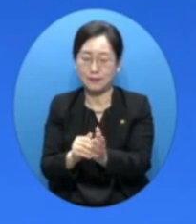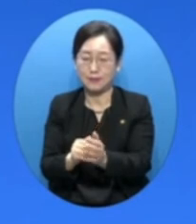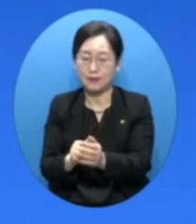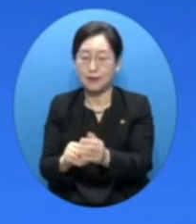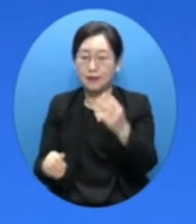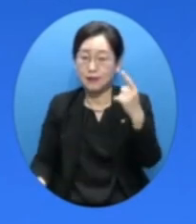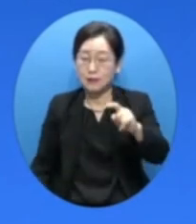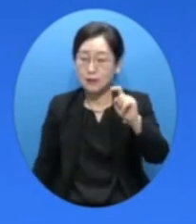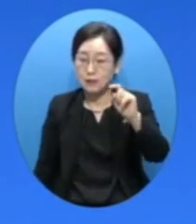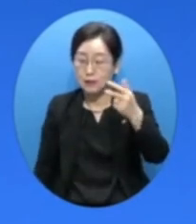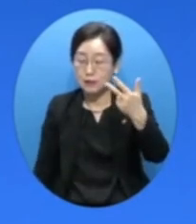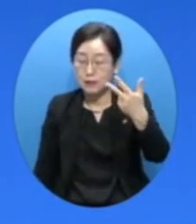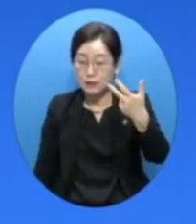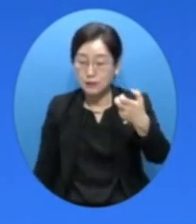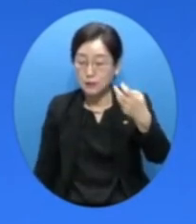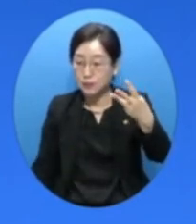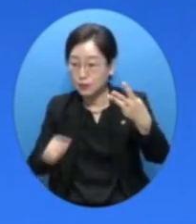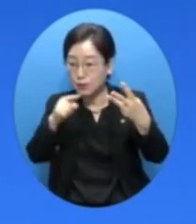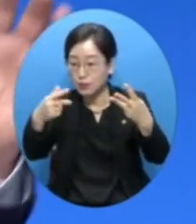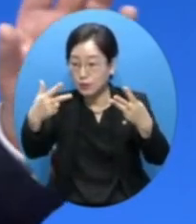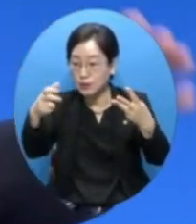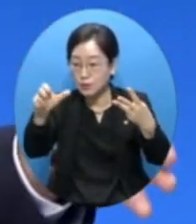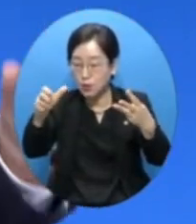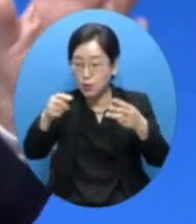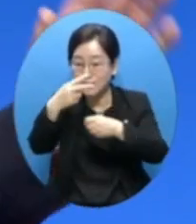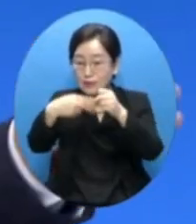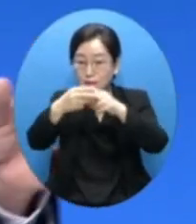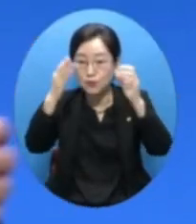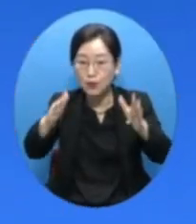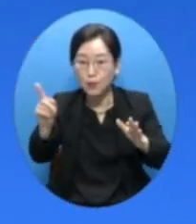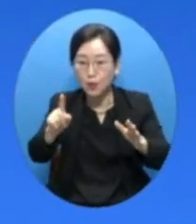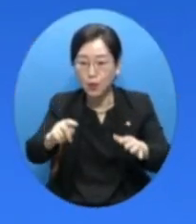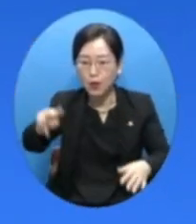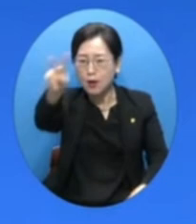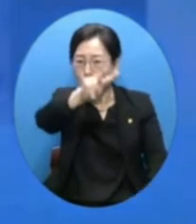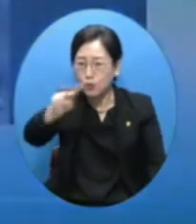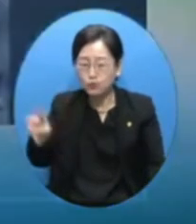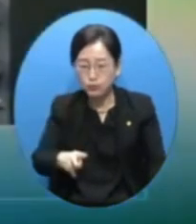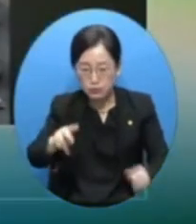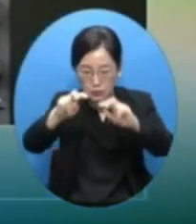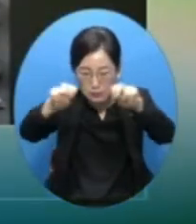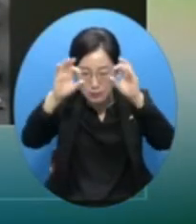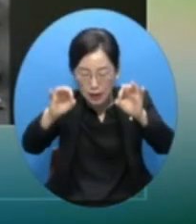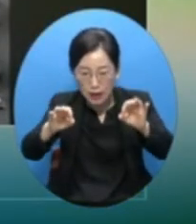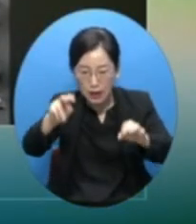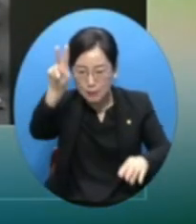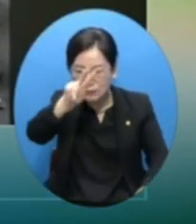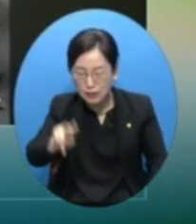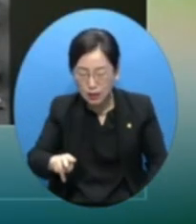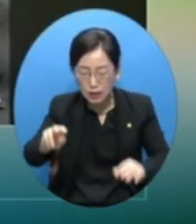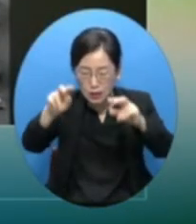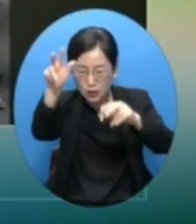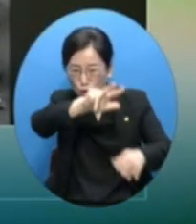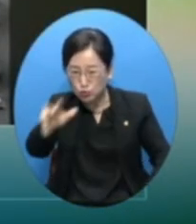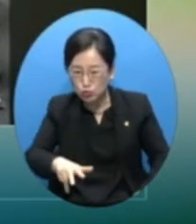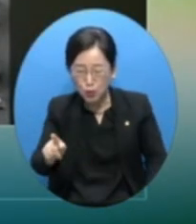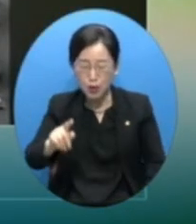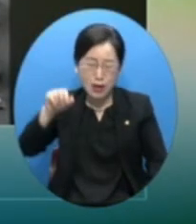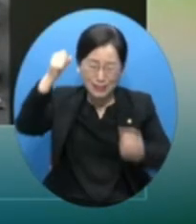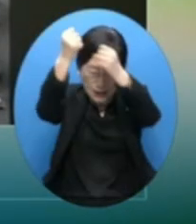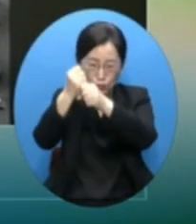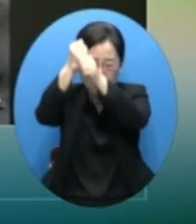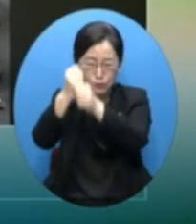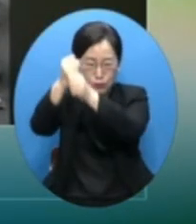73년부터 75년 동안 2년 동안 무슨 일이 있었습니까? 온 전국에 계속 시위가 일어났습니다. 또 데모하고 또 데모하고 또